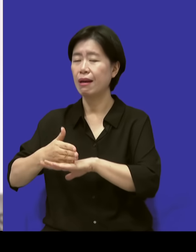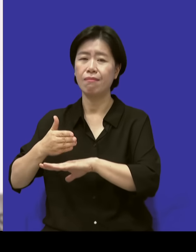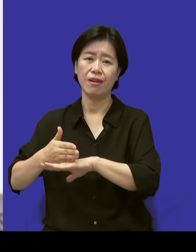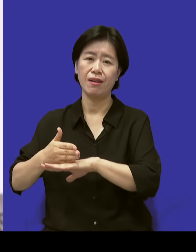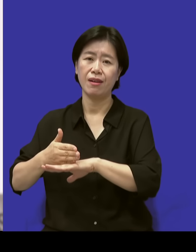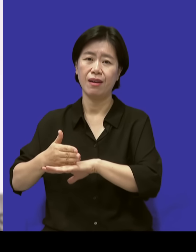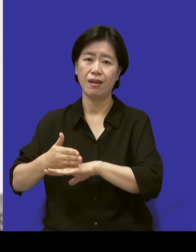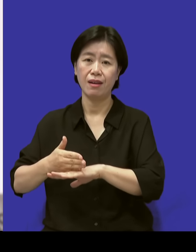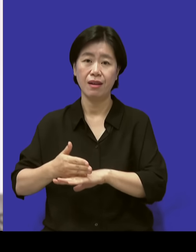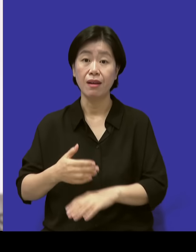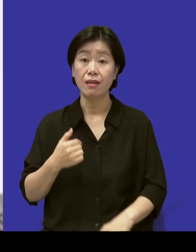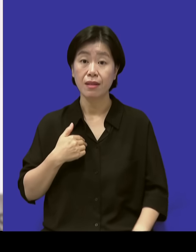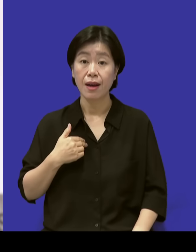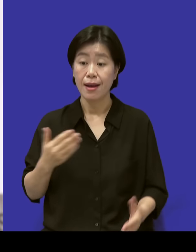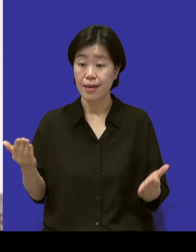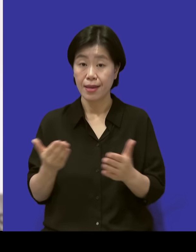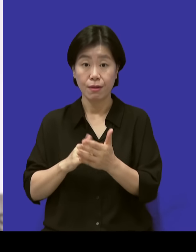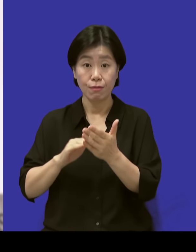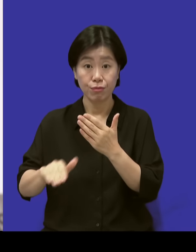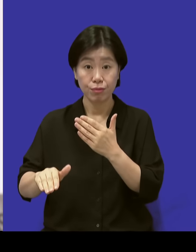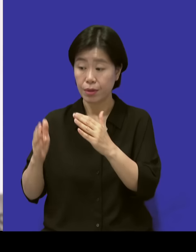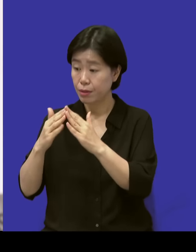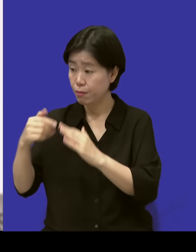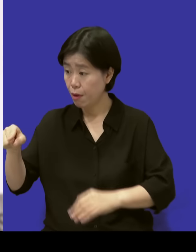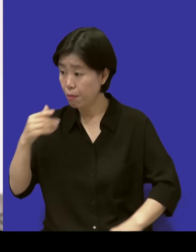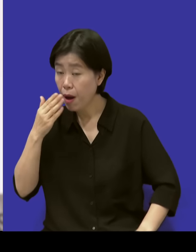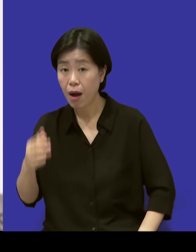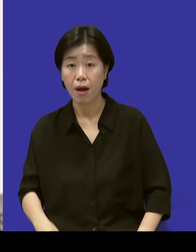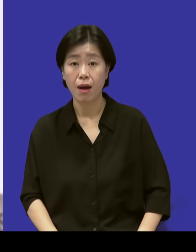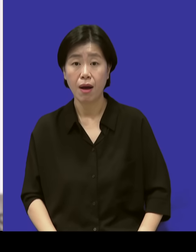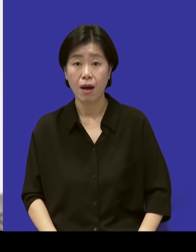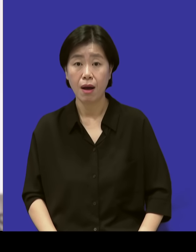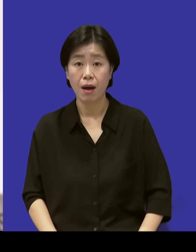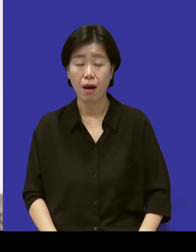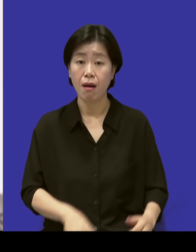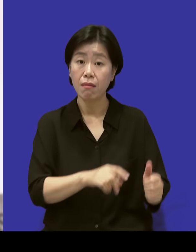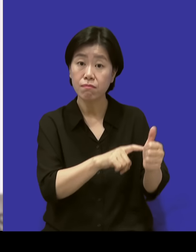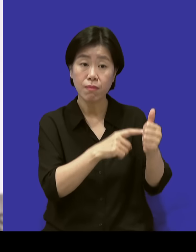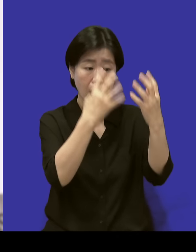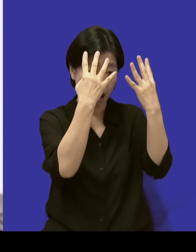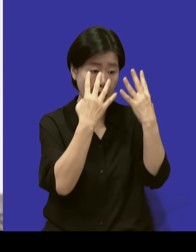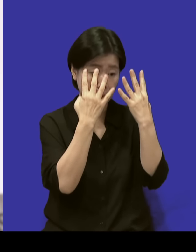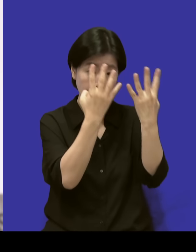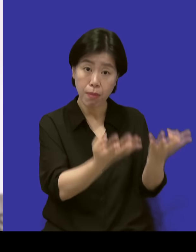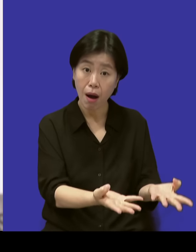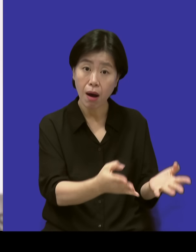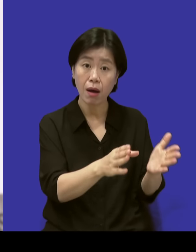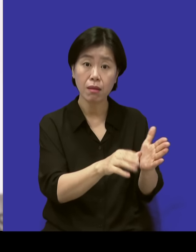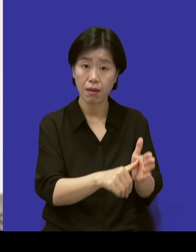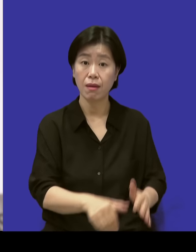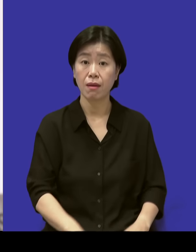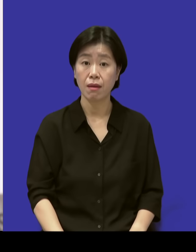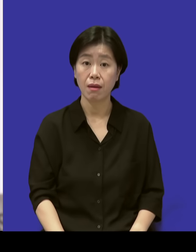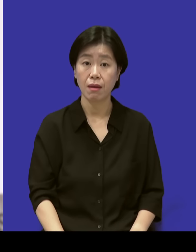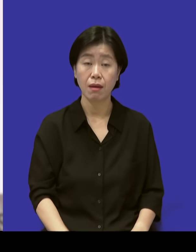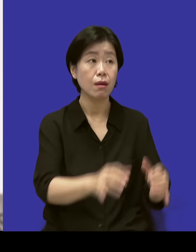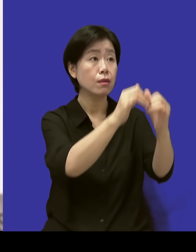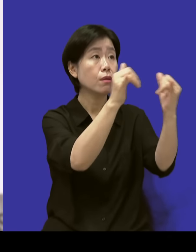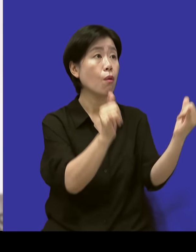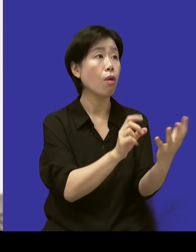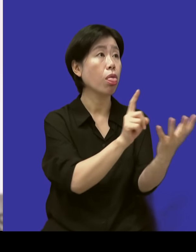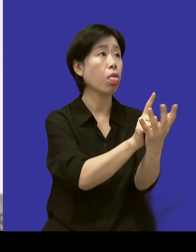감사해. 나는 퇴근하면 집으로 갈 수 있어. 얘네들은 뭐 무기징역 집에 못 가고 만약 출소하더라도